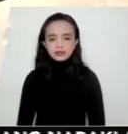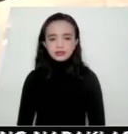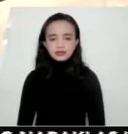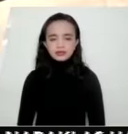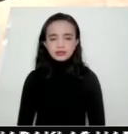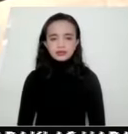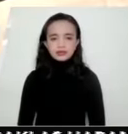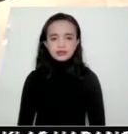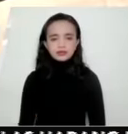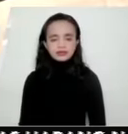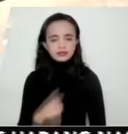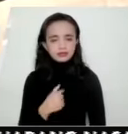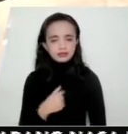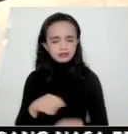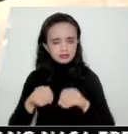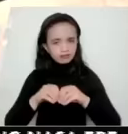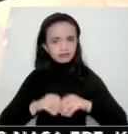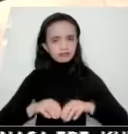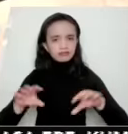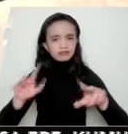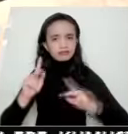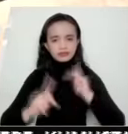sa masa.